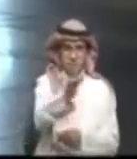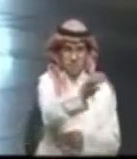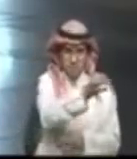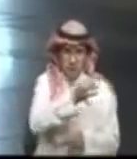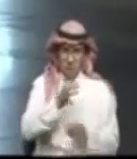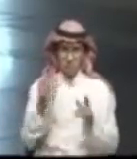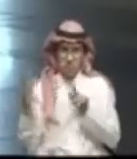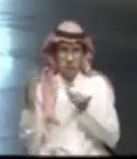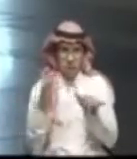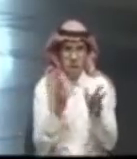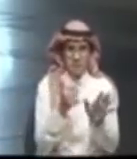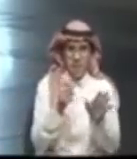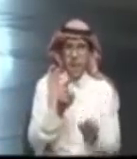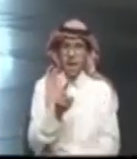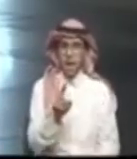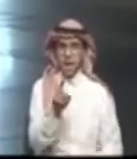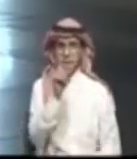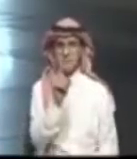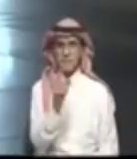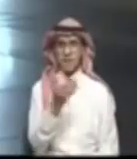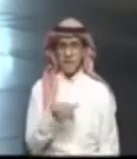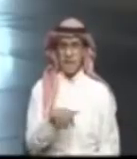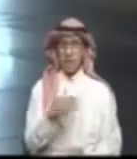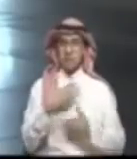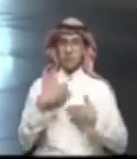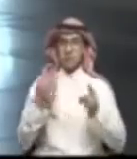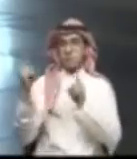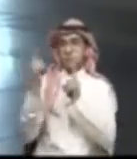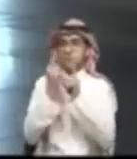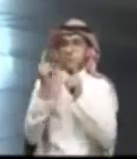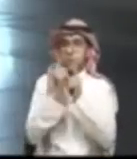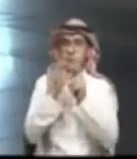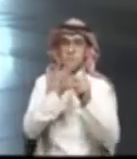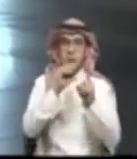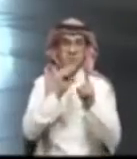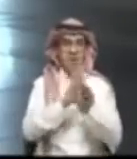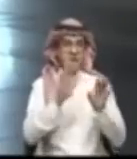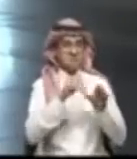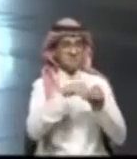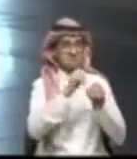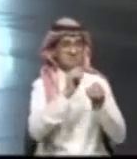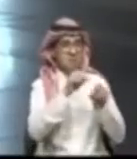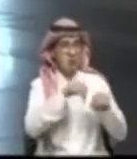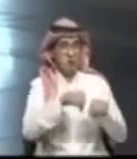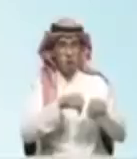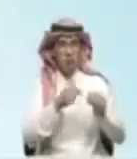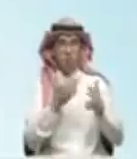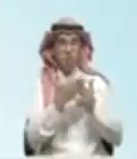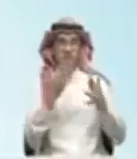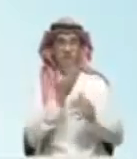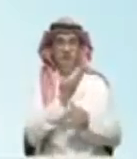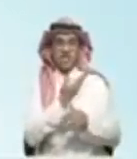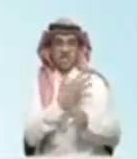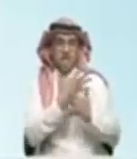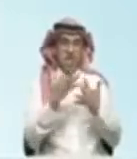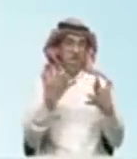تكتسب الآن حلة جديدة وفرحة باستقبال الحجاج، وأيضا حزينة لمغادرة الحجاج اليوم. اليوم سوف يغادرون مع نهاية هذا